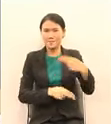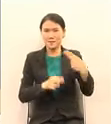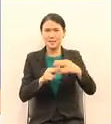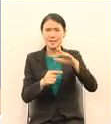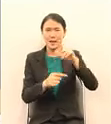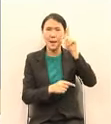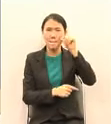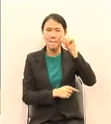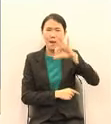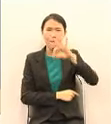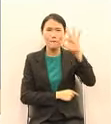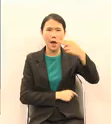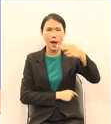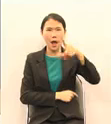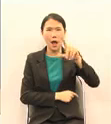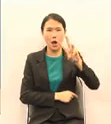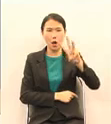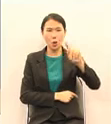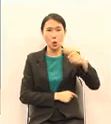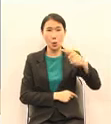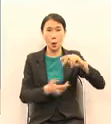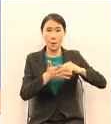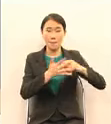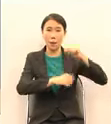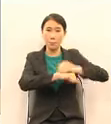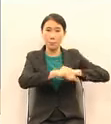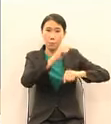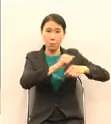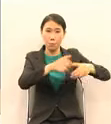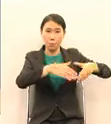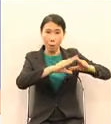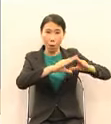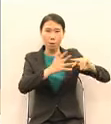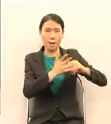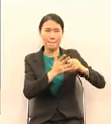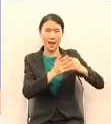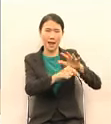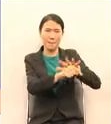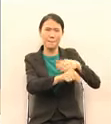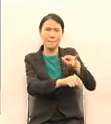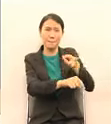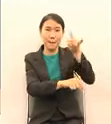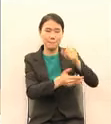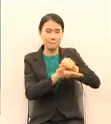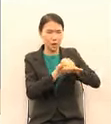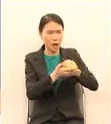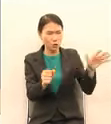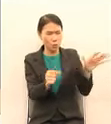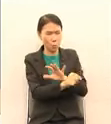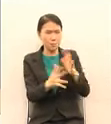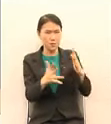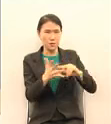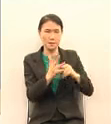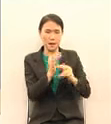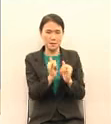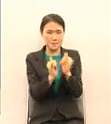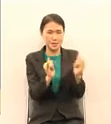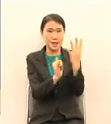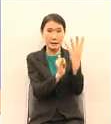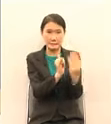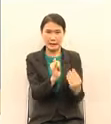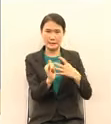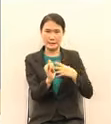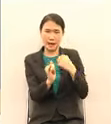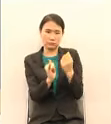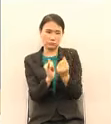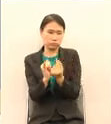งเพิ่งสร้างเสร็จไม่นานนะครับแล้วก็ยังเปิดให้บริการไม่ครบนะครับตรงนี้เราก็มีเตียงเหลืออยู่ที่จะขยาย